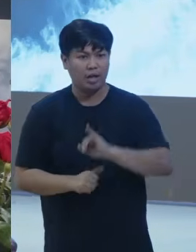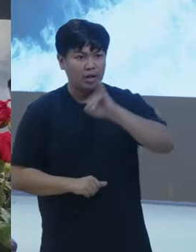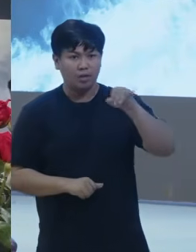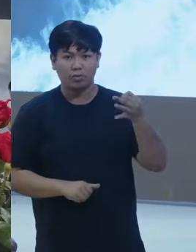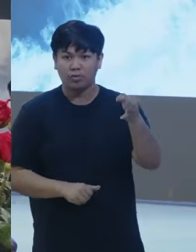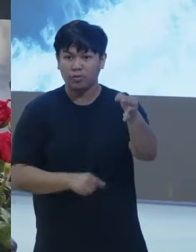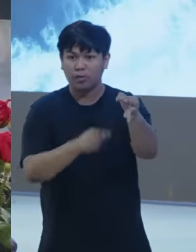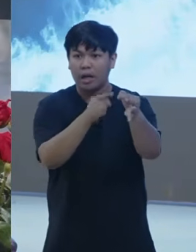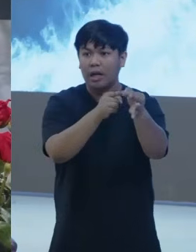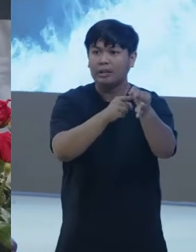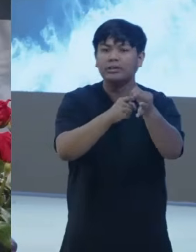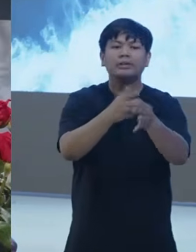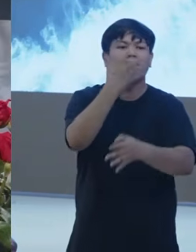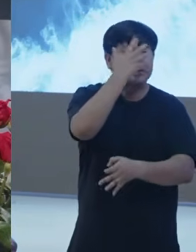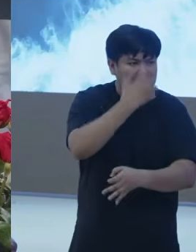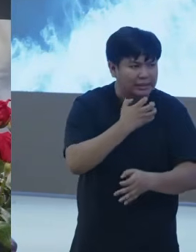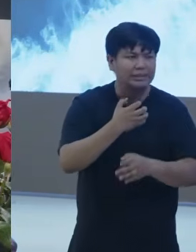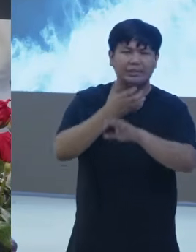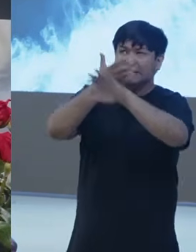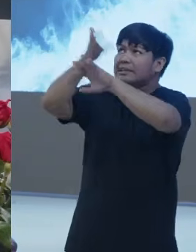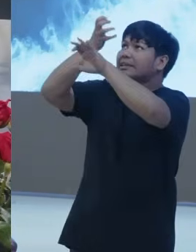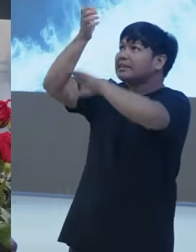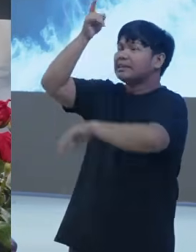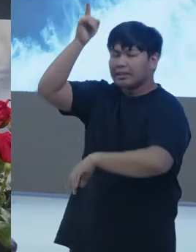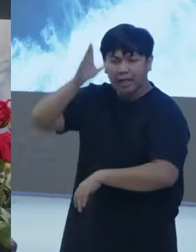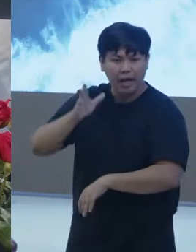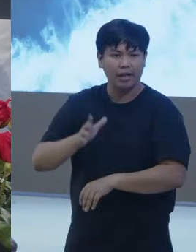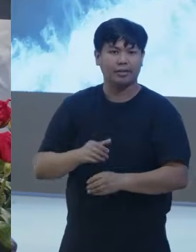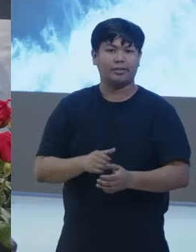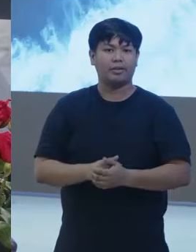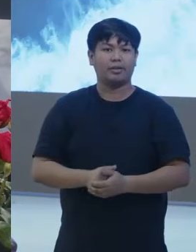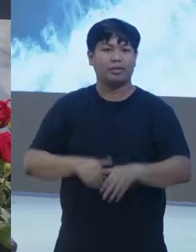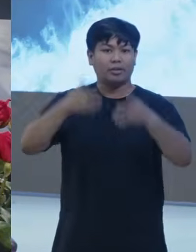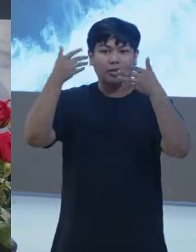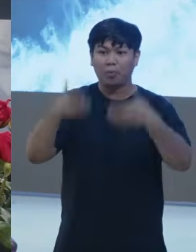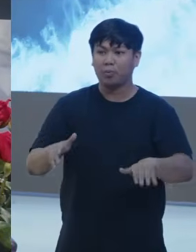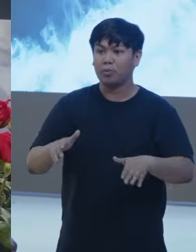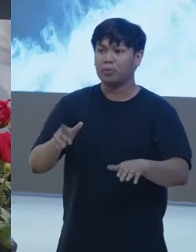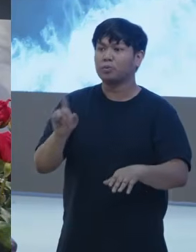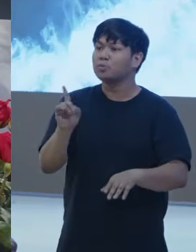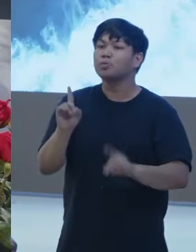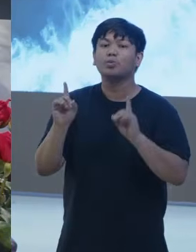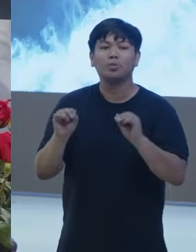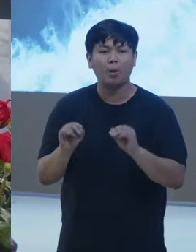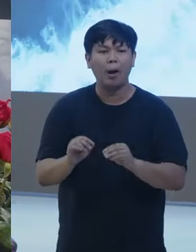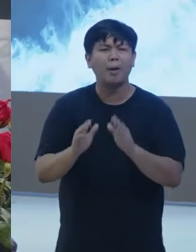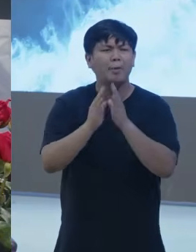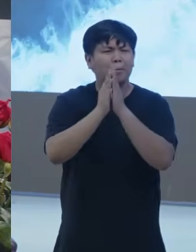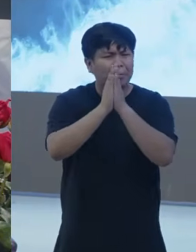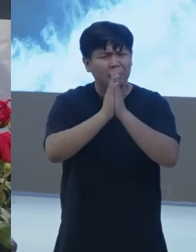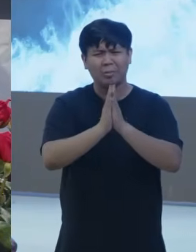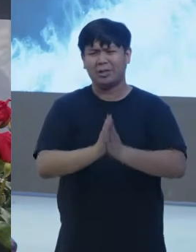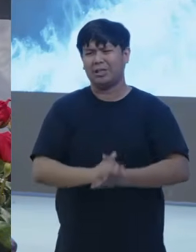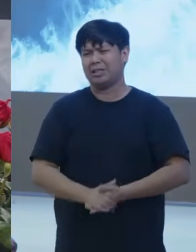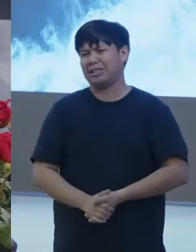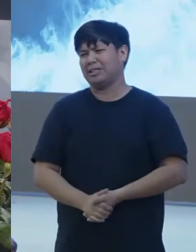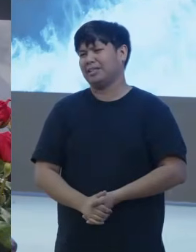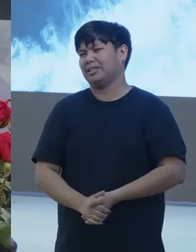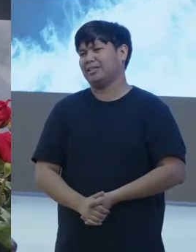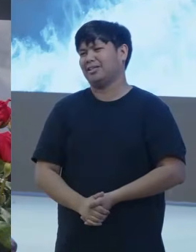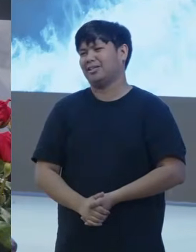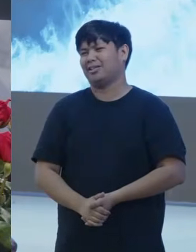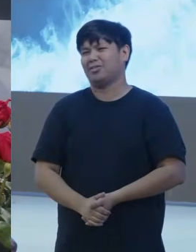siya, nag-aapoy ang kanyang galit. Tapos ang verse 2, and he prayed to the Lord. Aba, nakuha pa niyang